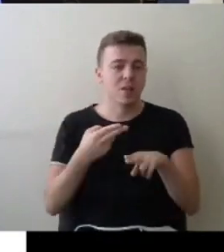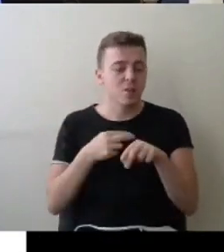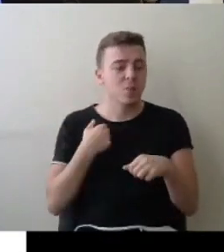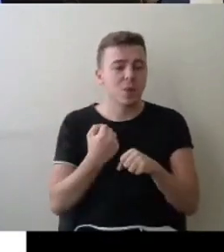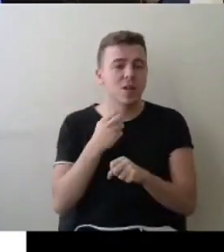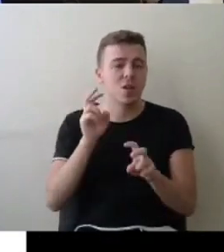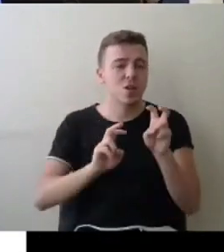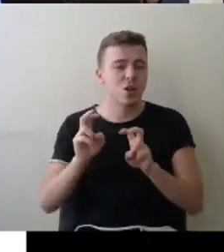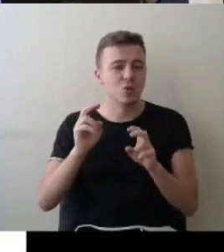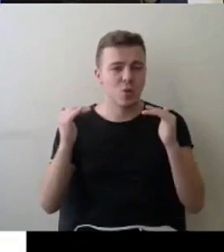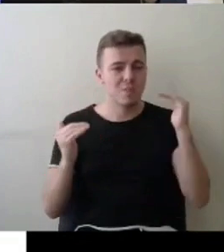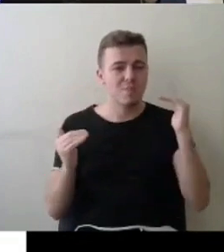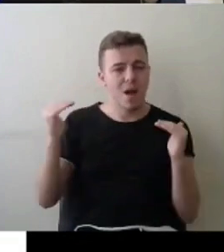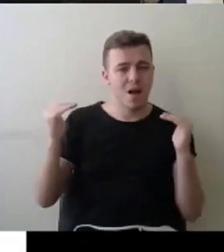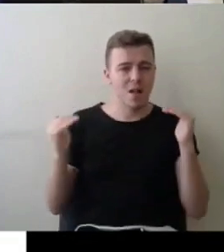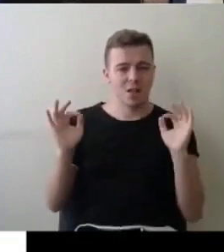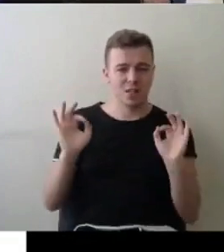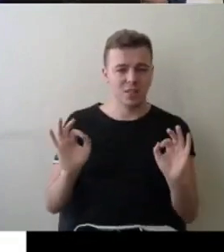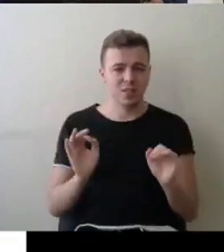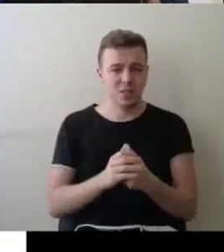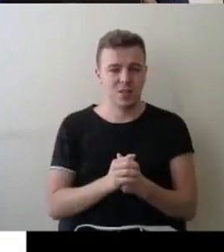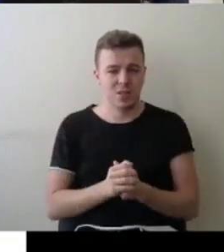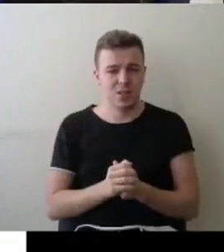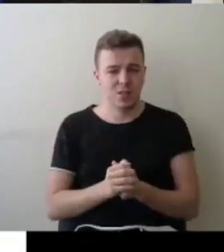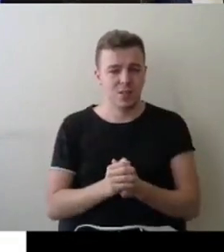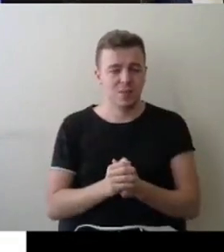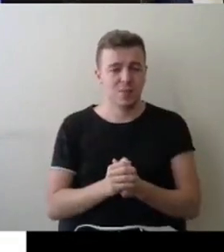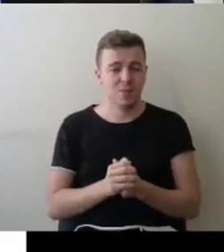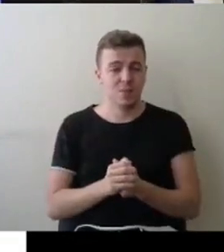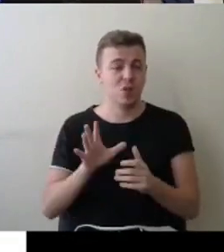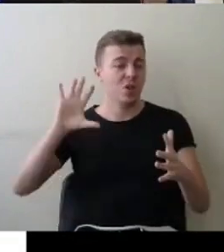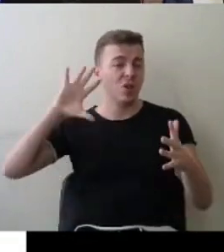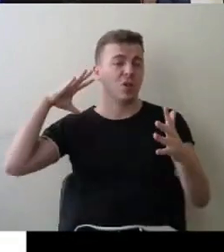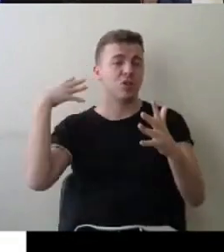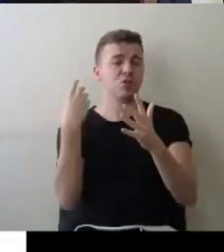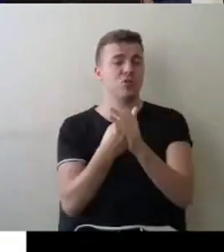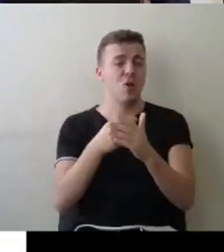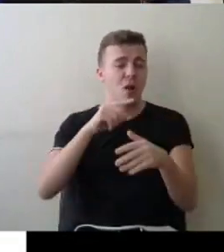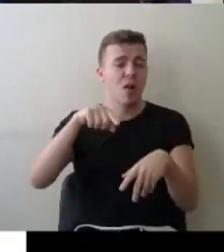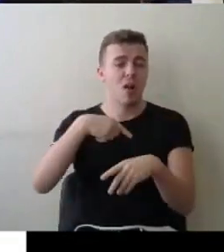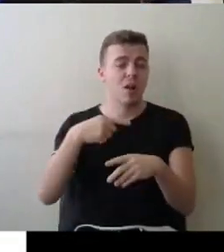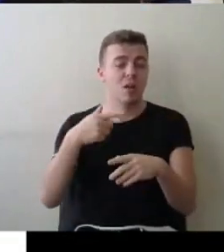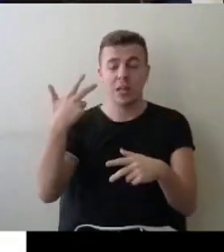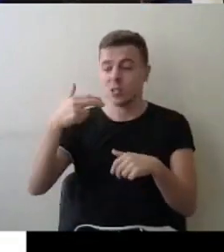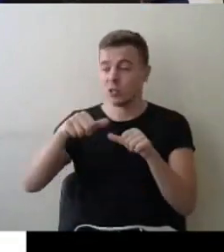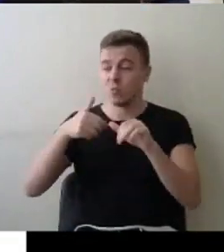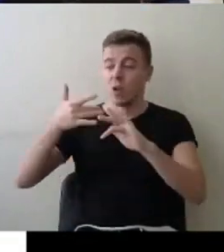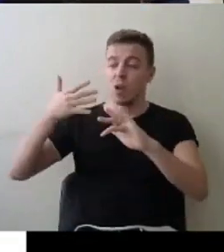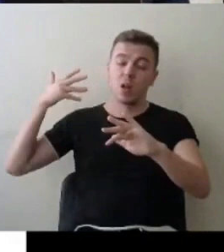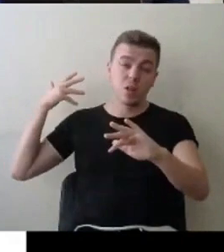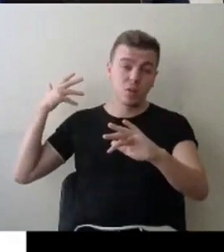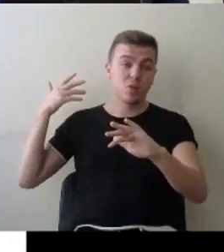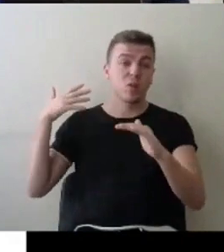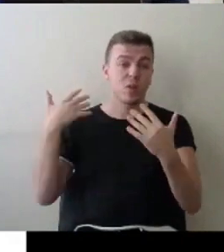turim rasti kažkaip tai, reiškia, iki šiol bent 30 metų Lietuvoje tai veikia. Tai